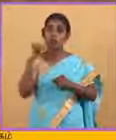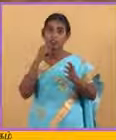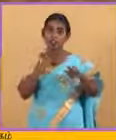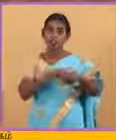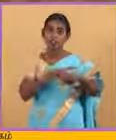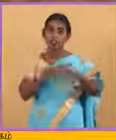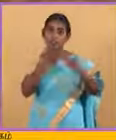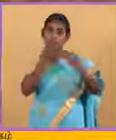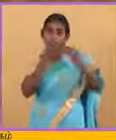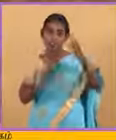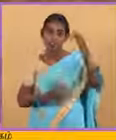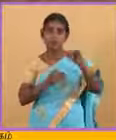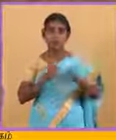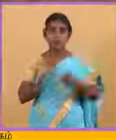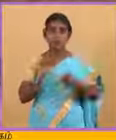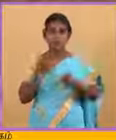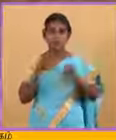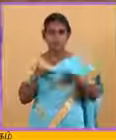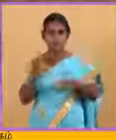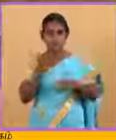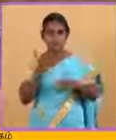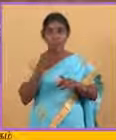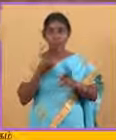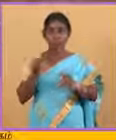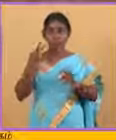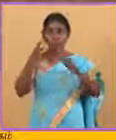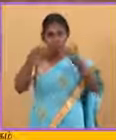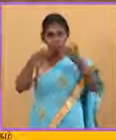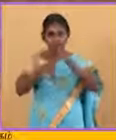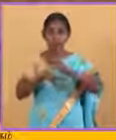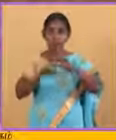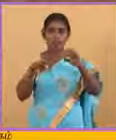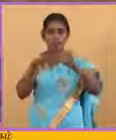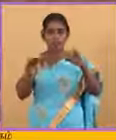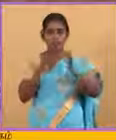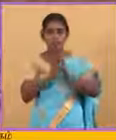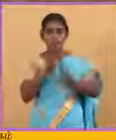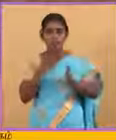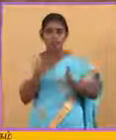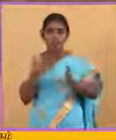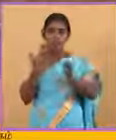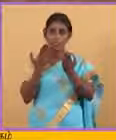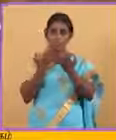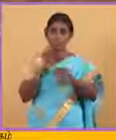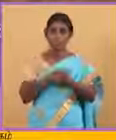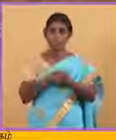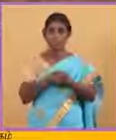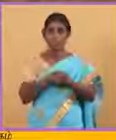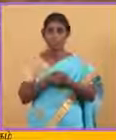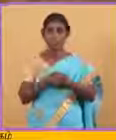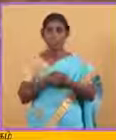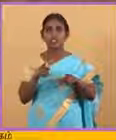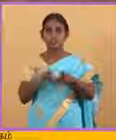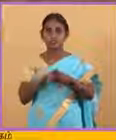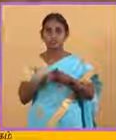ஒரு ஆழ்ந்த கற்றல், கசடர கற்றல், நினச்சி பாருங்கள். வேணும்னா புத்தகத்தை எடுத்து எண்ணி பார்த்துக்கோங்க அப்படின்னு தெளிவாக சொல்கிறாரு. அப்போ